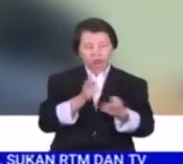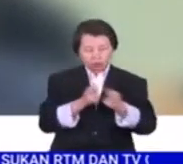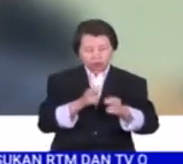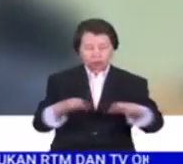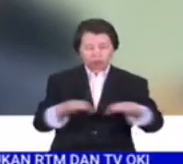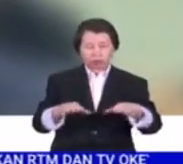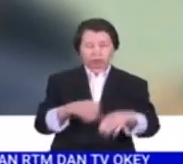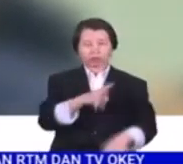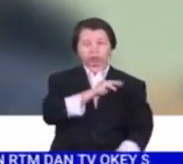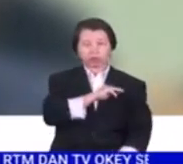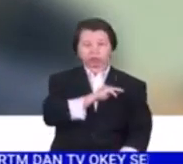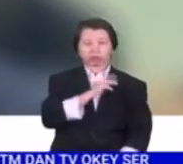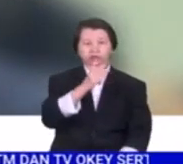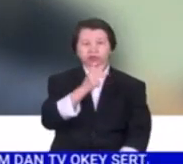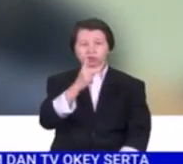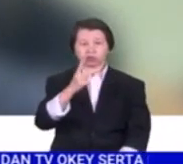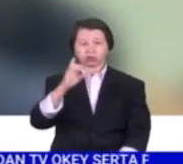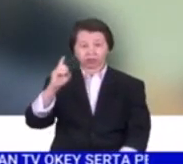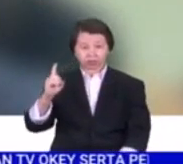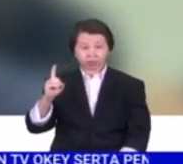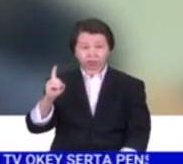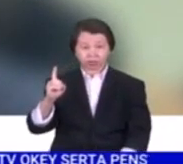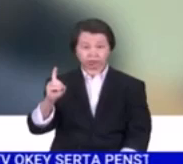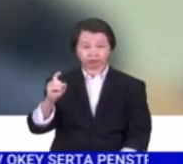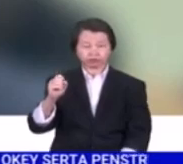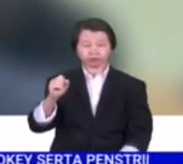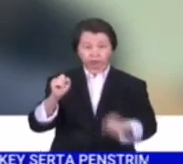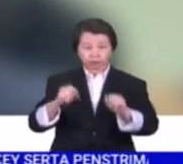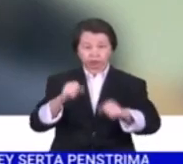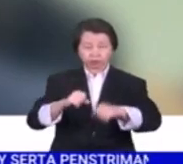yang dibuat oleh Menteri Komunikasi dapat